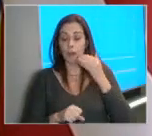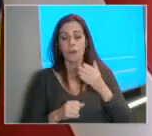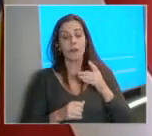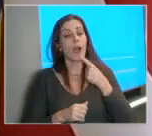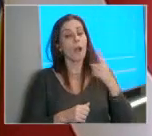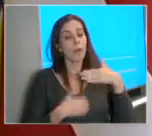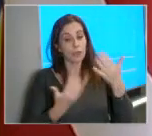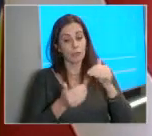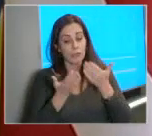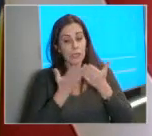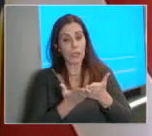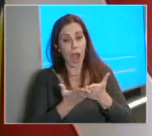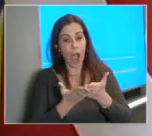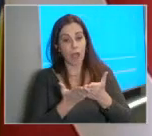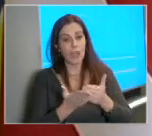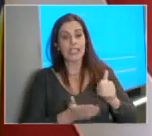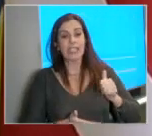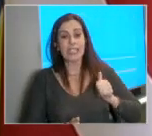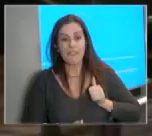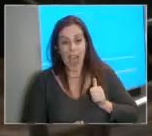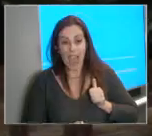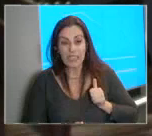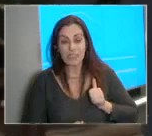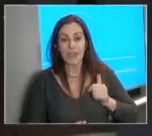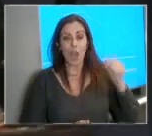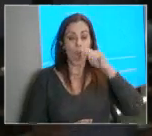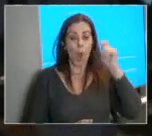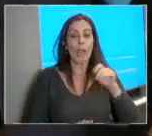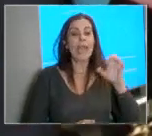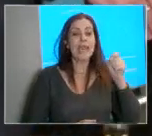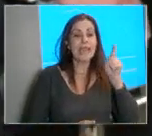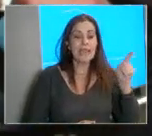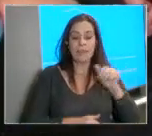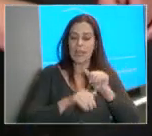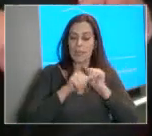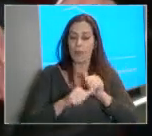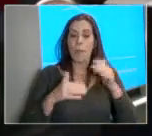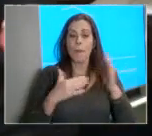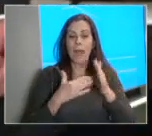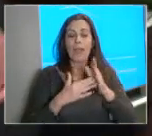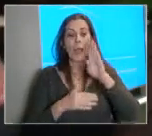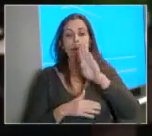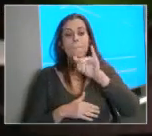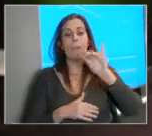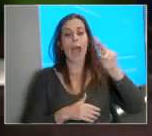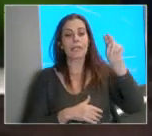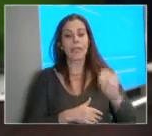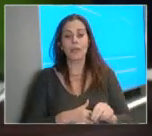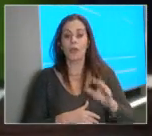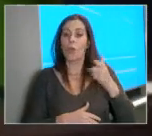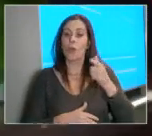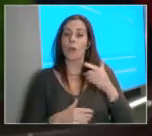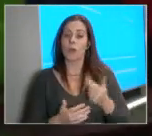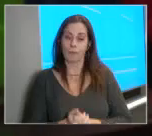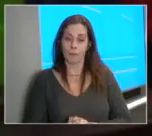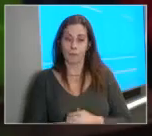צבאי לאוקראינה בתנאי שתכריז פומבית על חקירה נגד ג'ו ביידן, סגן הנשיא לשעבר שגם אמור אולי להתמודד מולו אם יזכה